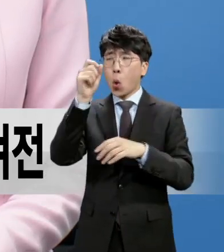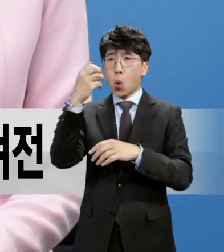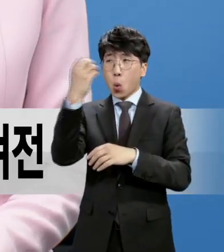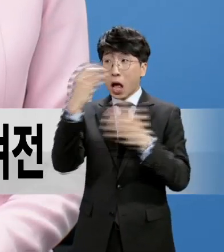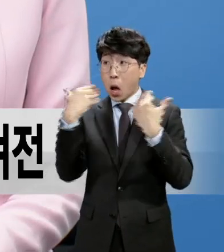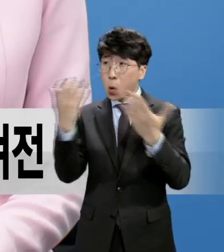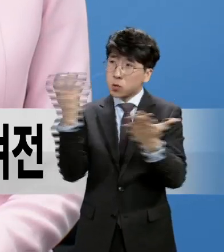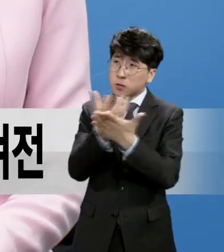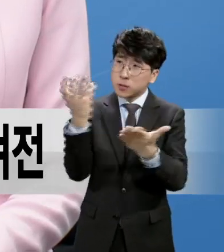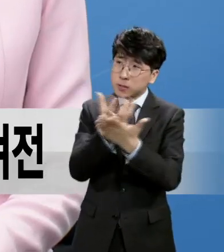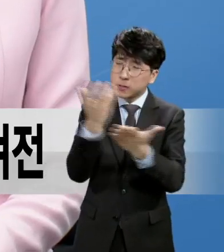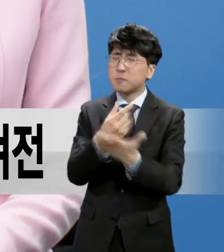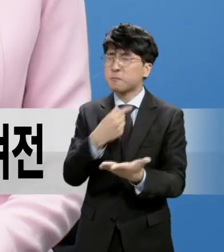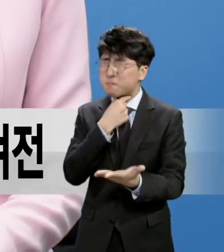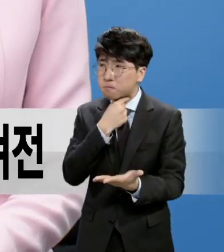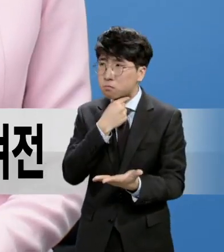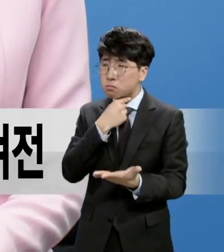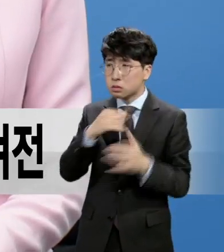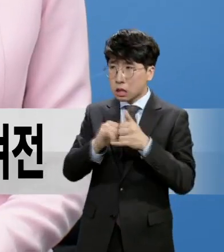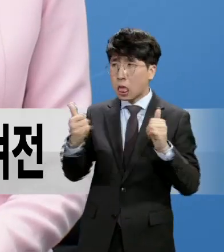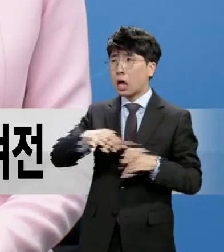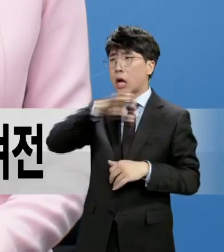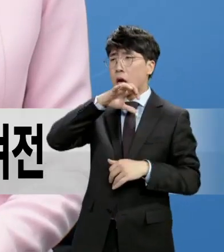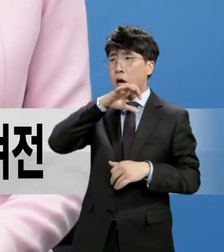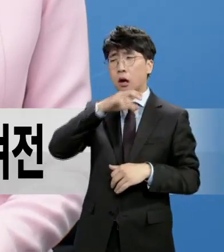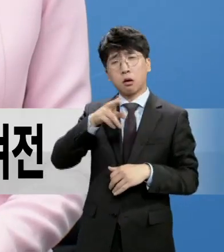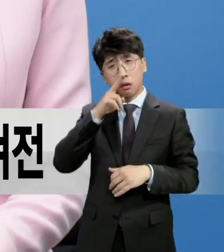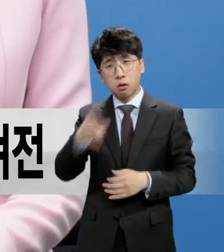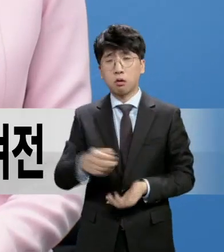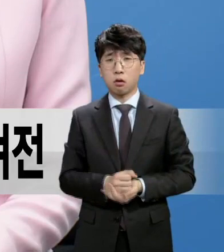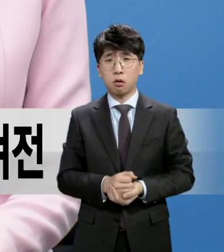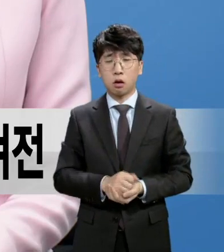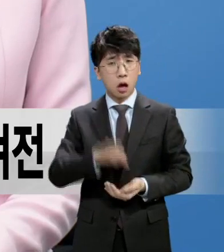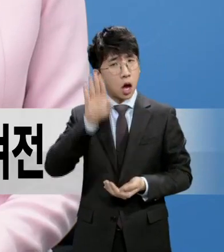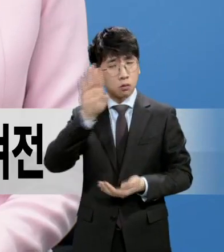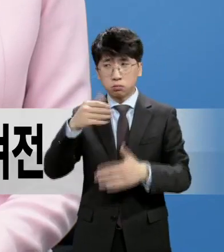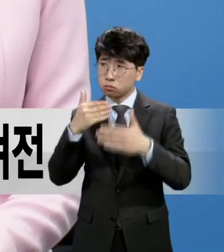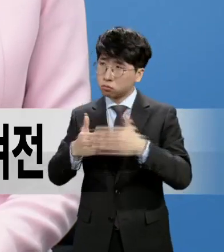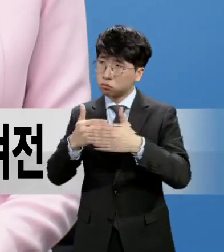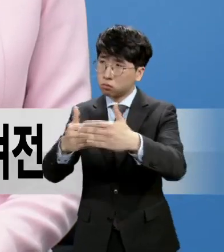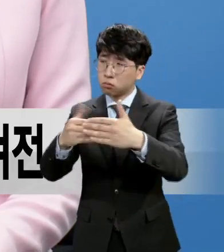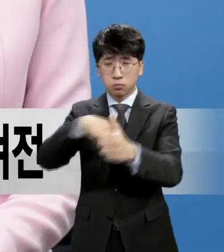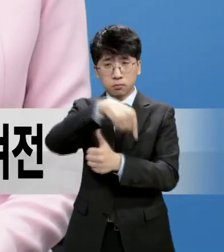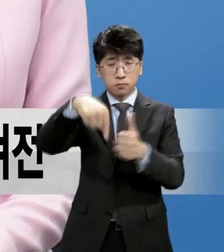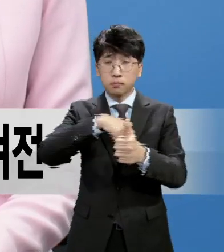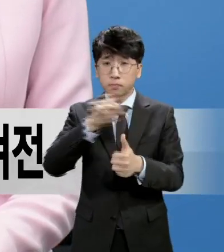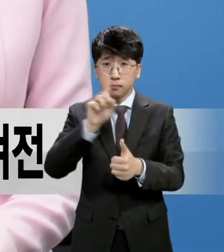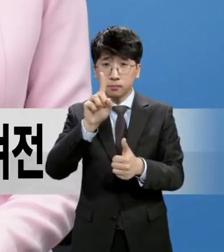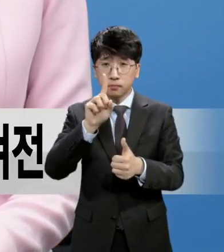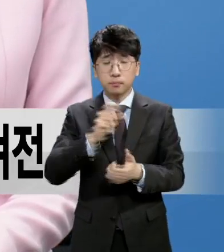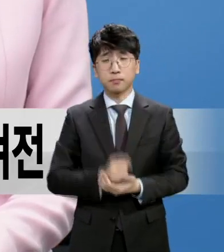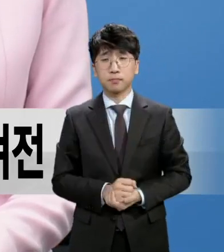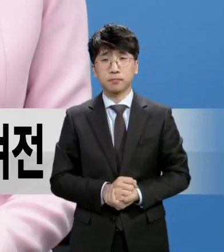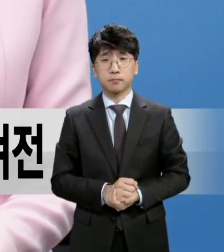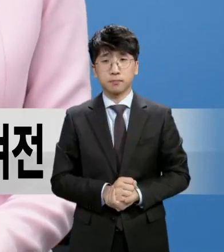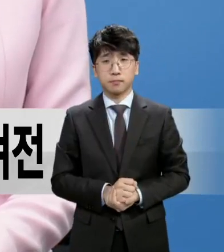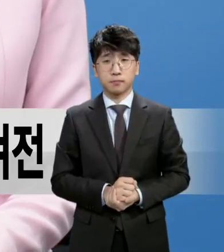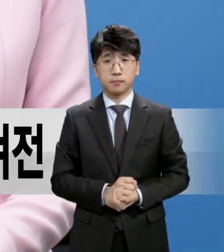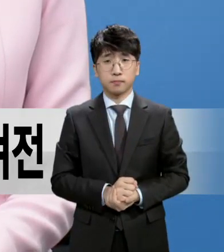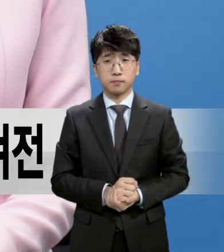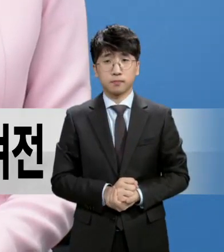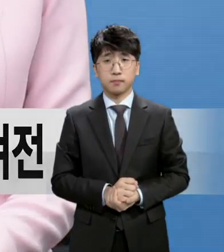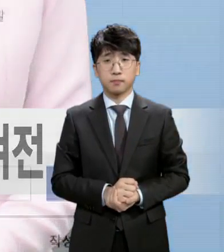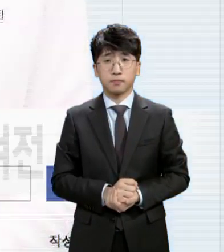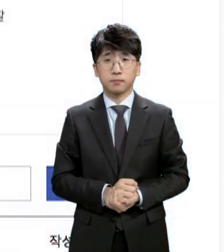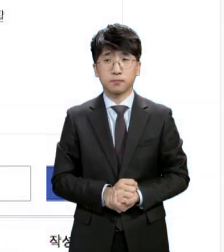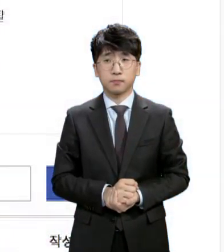반대가 여전한데요. 관련된 논란과 앞으로의 진행 방향을 김진중 기자가 전합니다.